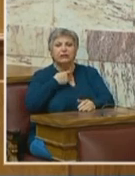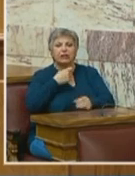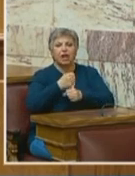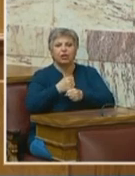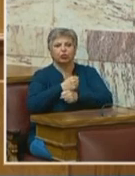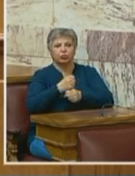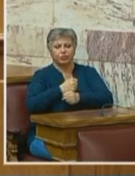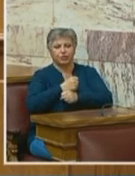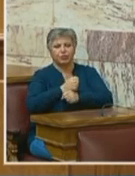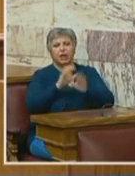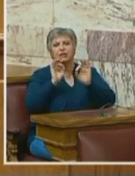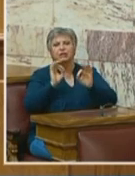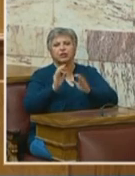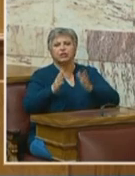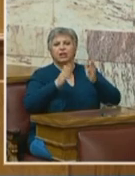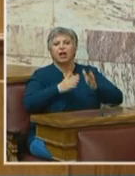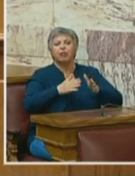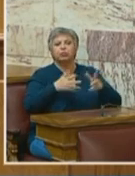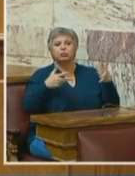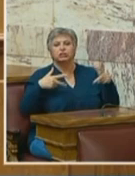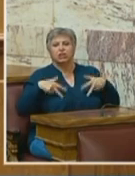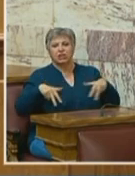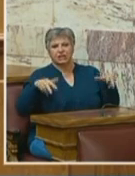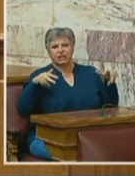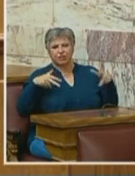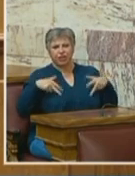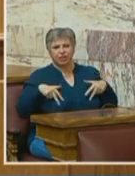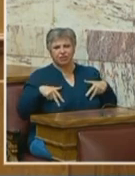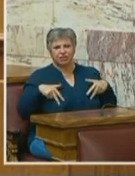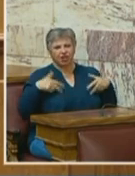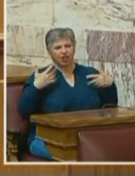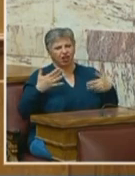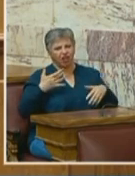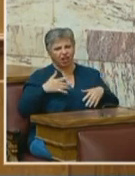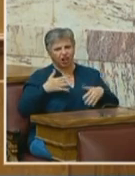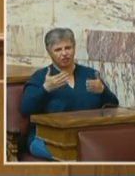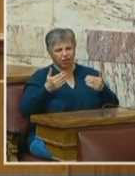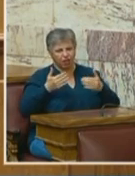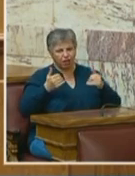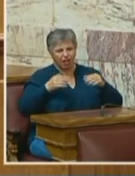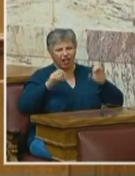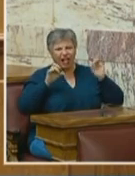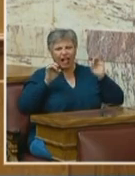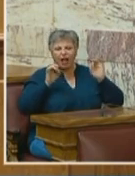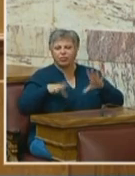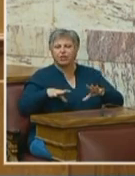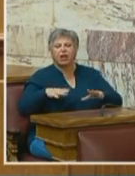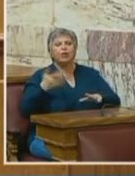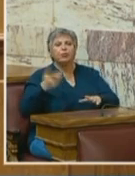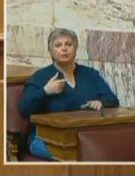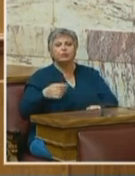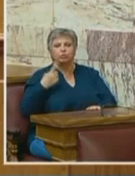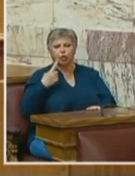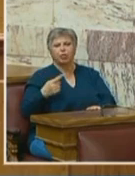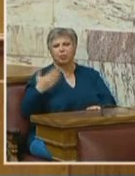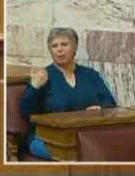επιβεβαίωσε και η πρόσφατη τραγική ιστορία με τα αντικαρκυνικά φάρμακα. Είχα επίσης